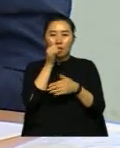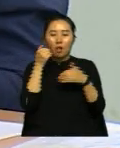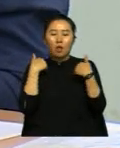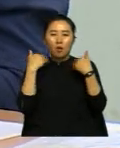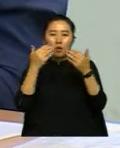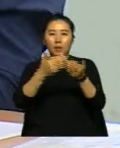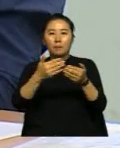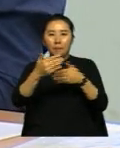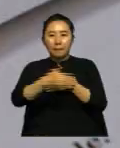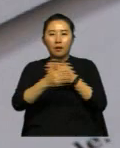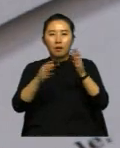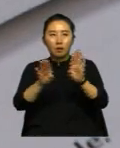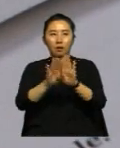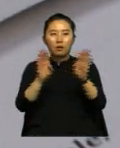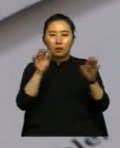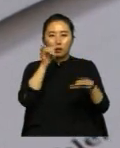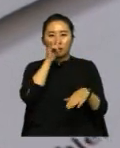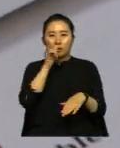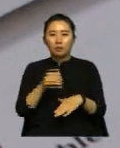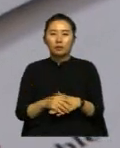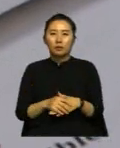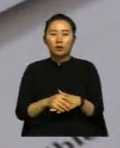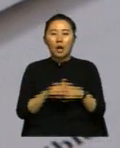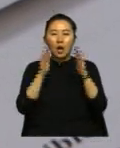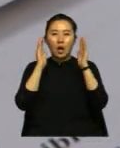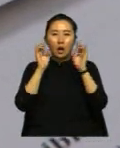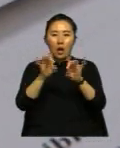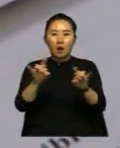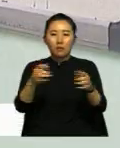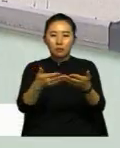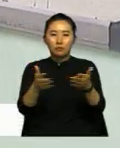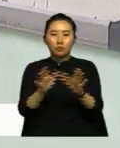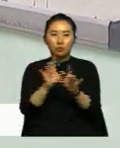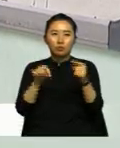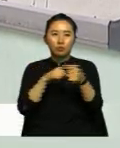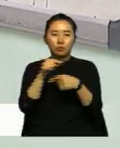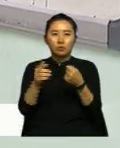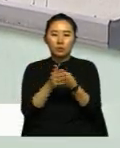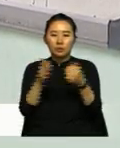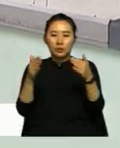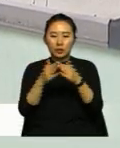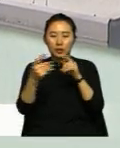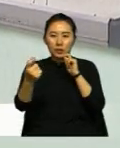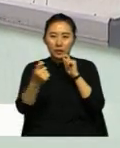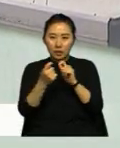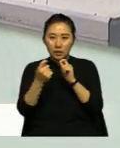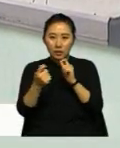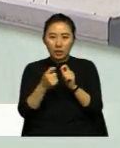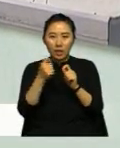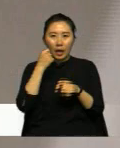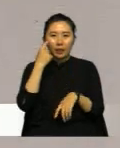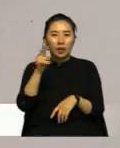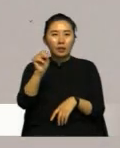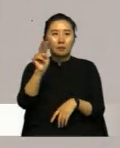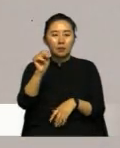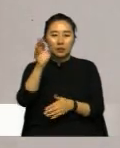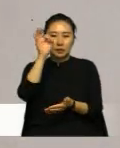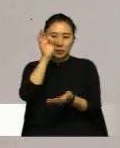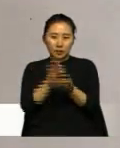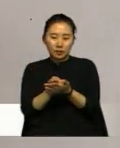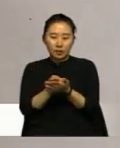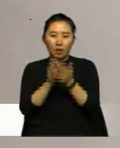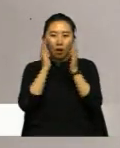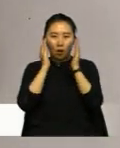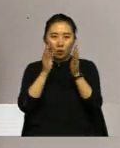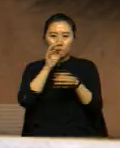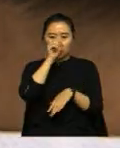성인반 영어 교실도 공개됐습니다. 각 동별로 수업이 운영돼 집에서 가깝고 한 달 2만 원의 저렴한